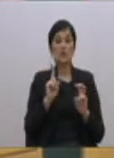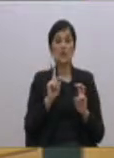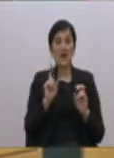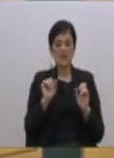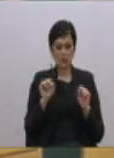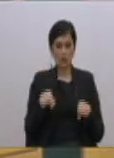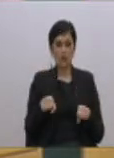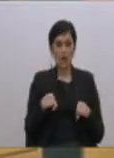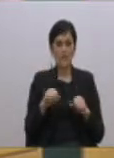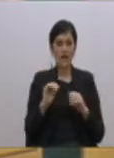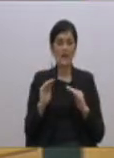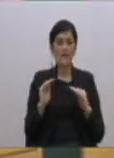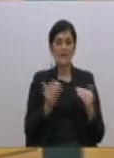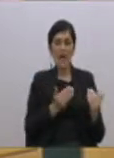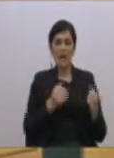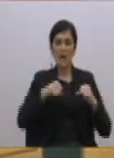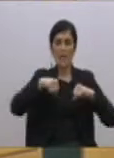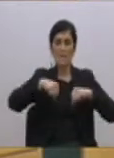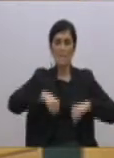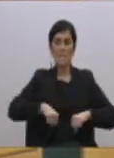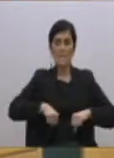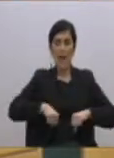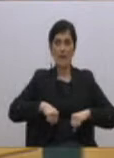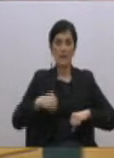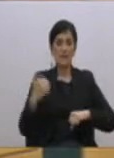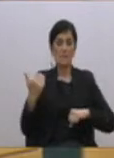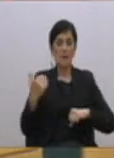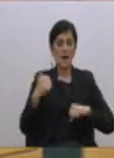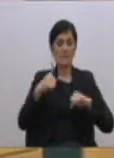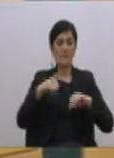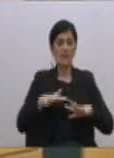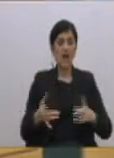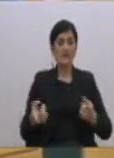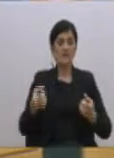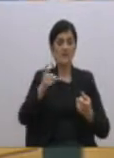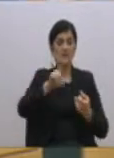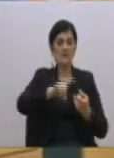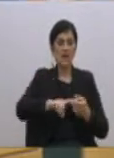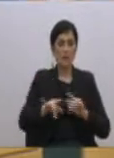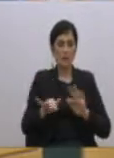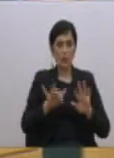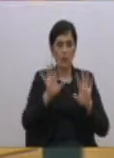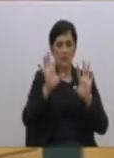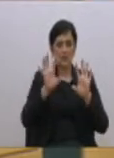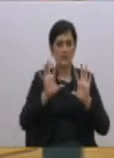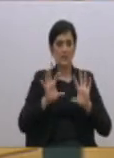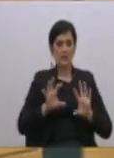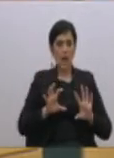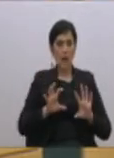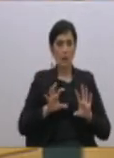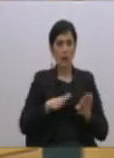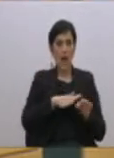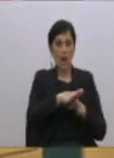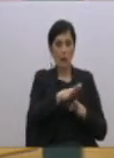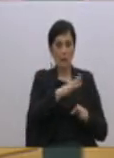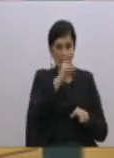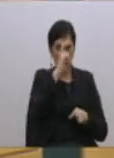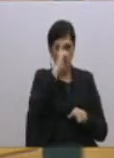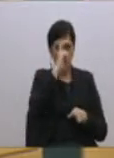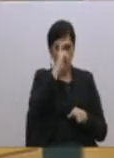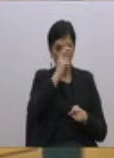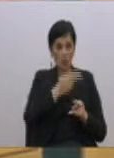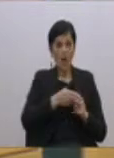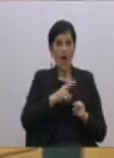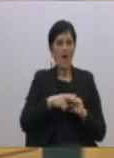შეიძლება ნაკლები ბერკეტი უნდა კონდეს მათ გადაწყვეტილებაზე ზემოქმედებისთვის საკანონმდებლო და აღმასრულებელ ხელისუფლებას. ეს